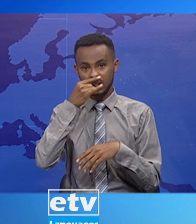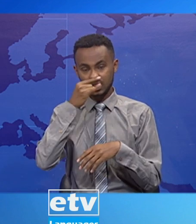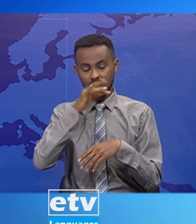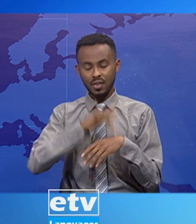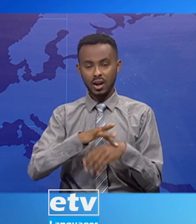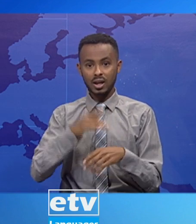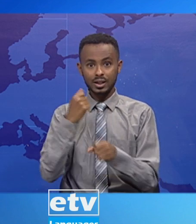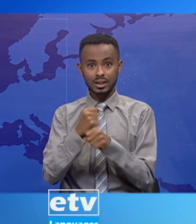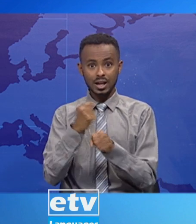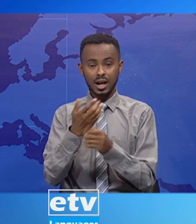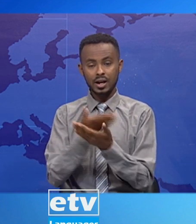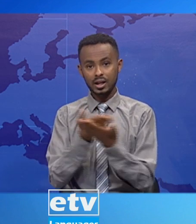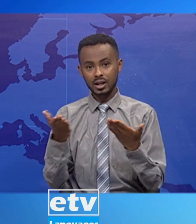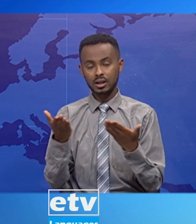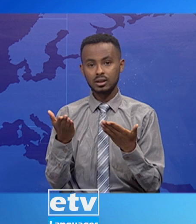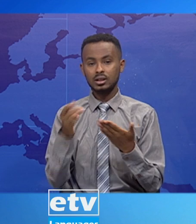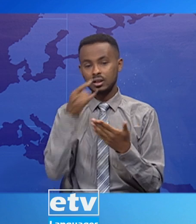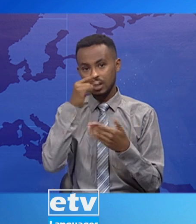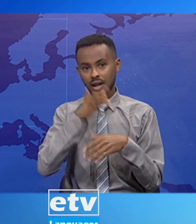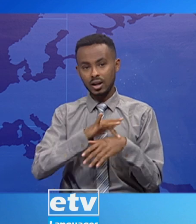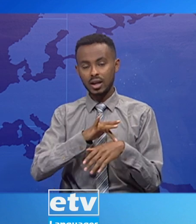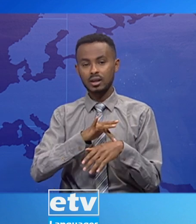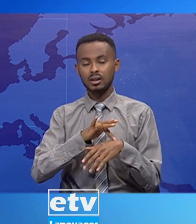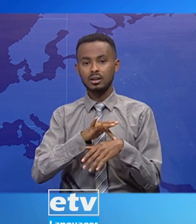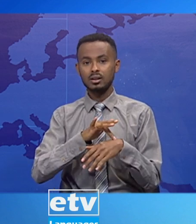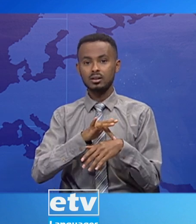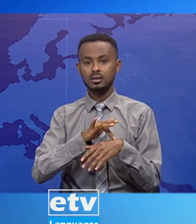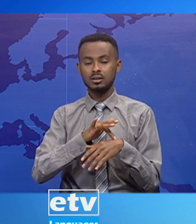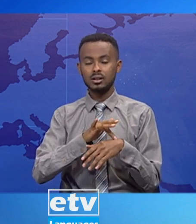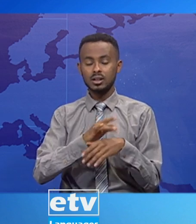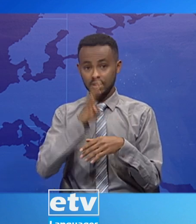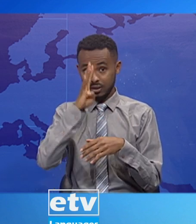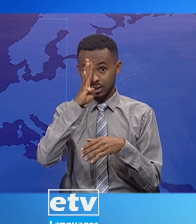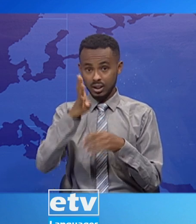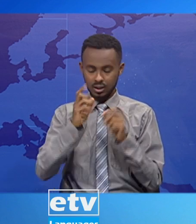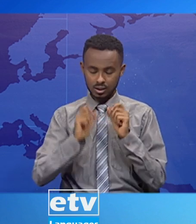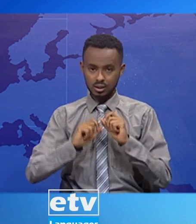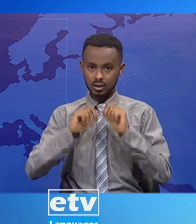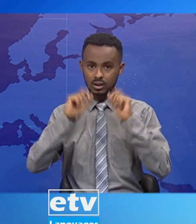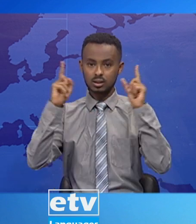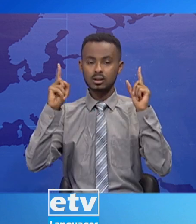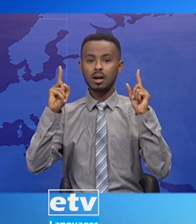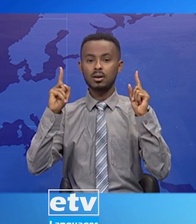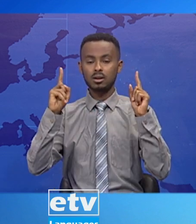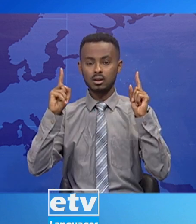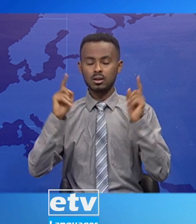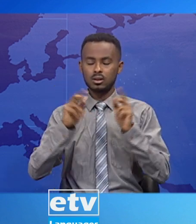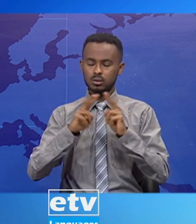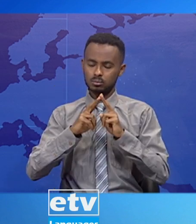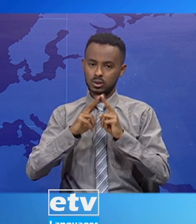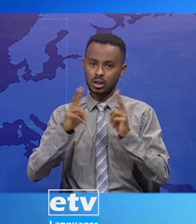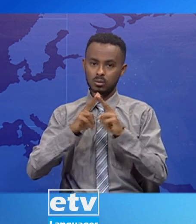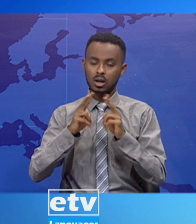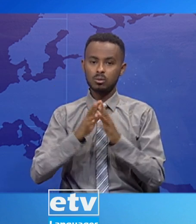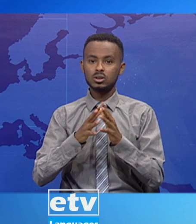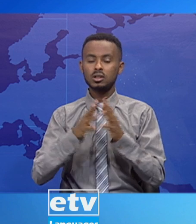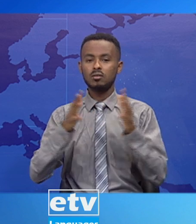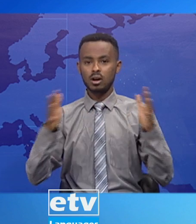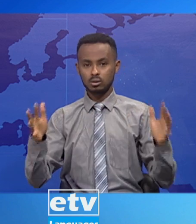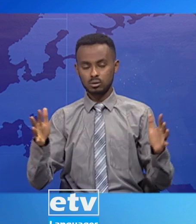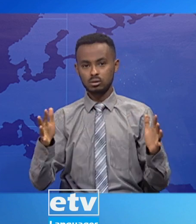ህፃናት ላይ የተሰራ ነገር ህፃናት ላይ የተፈጠረ ግንዛቤ በጣም ስፋቱ